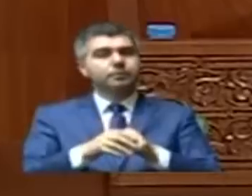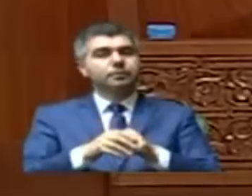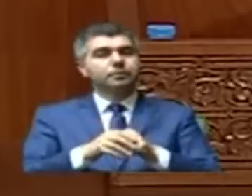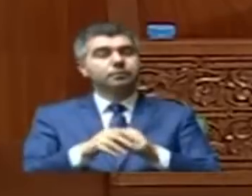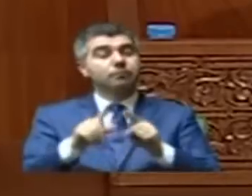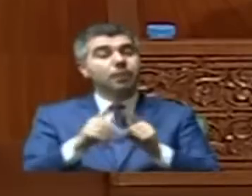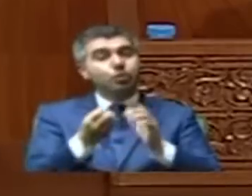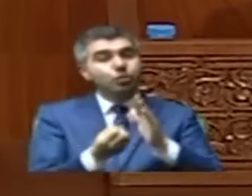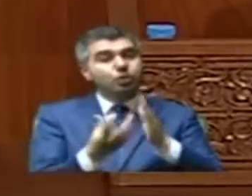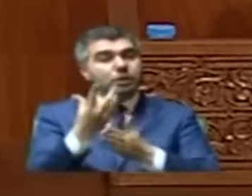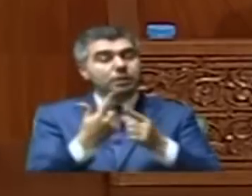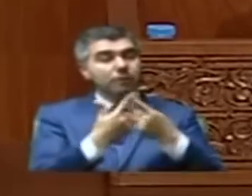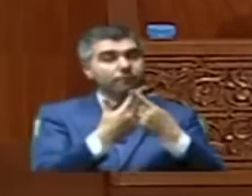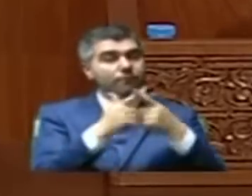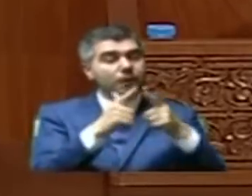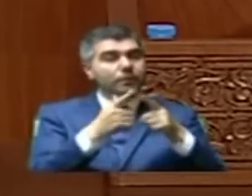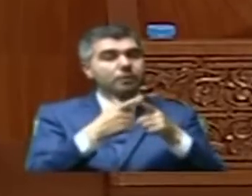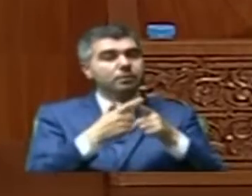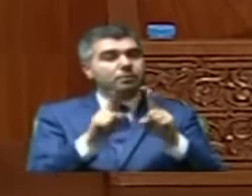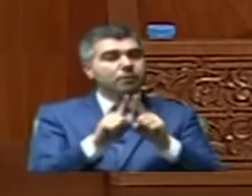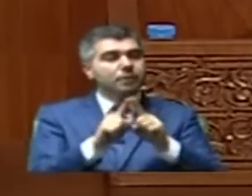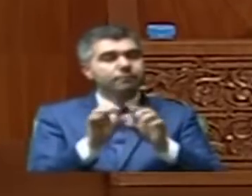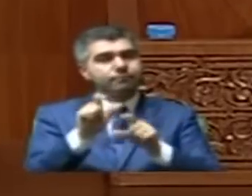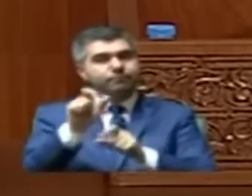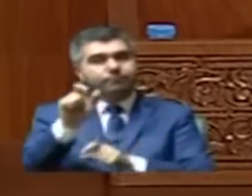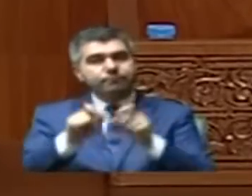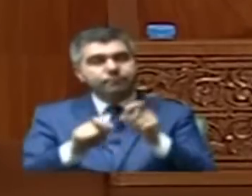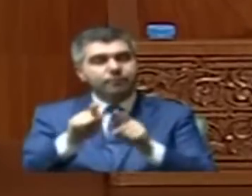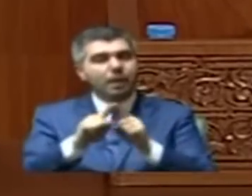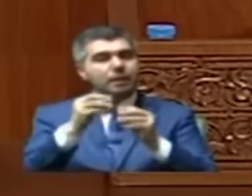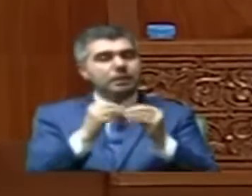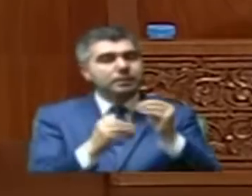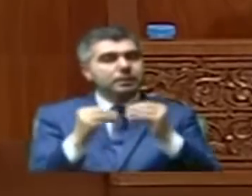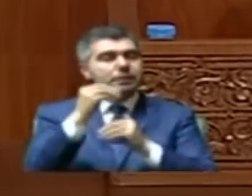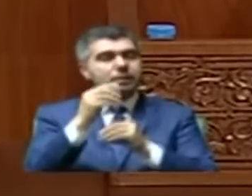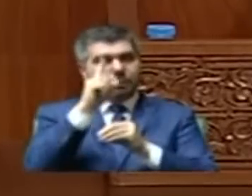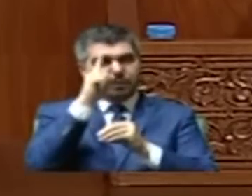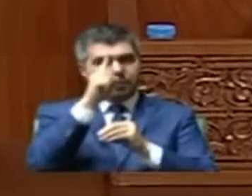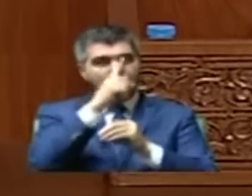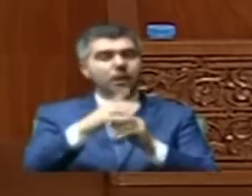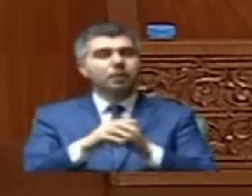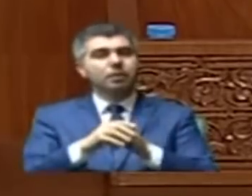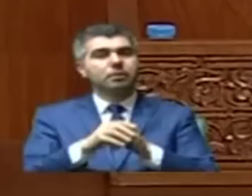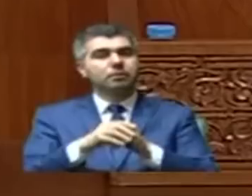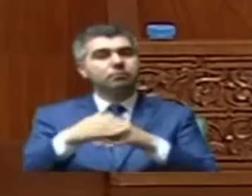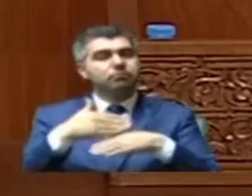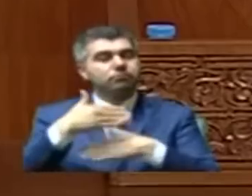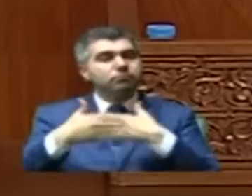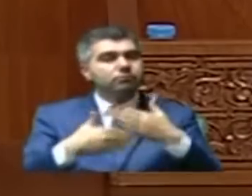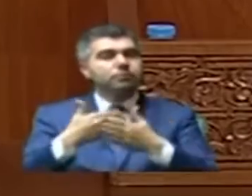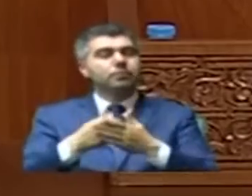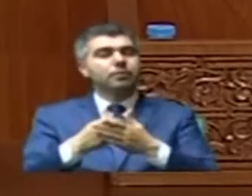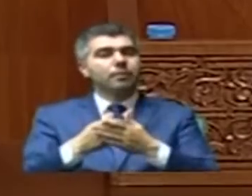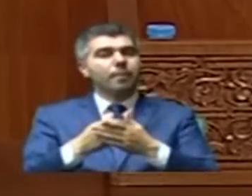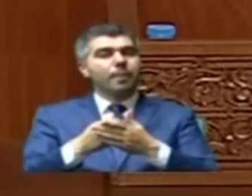نطوره اكثر وكنوا هشي اللي كاين ما كفيش احنا بغينا نزيد ان شاء الله وهذا هو الامل ديالنا لان عندنا